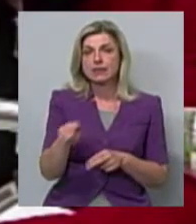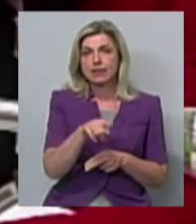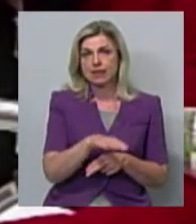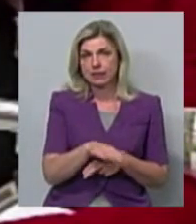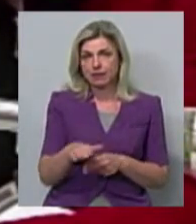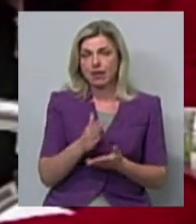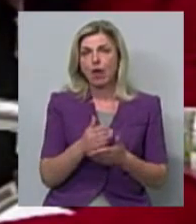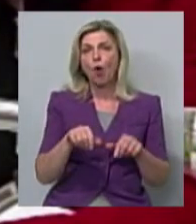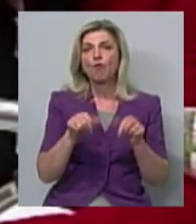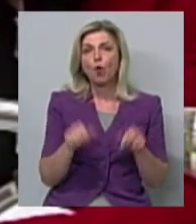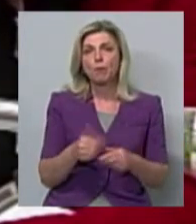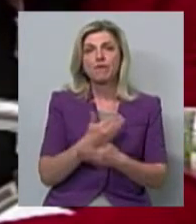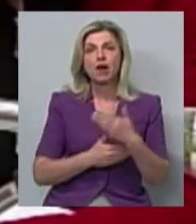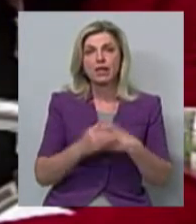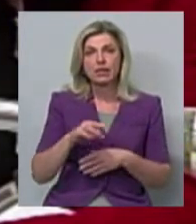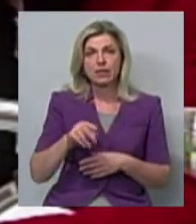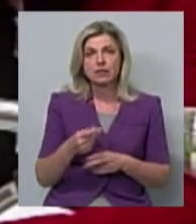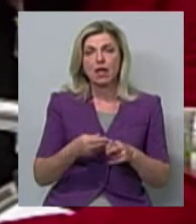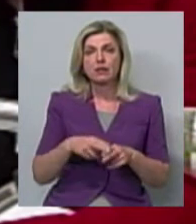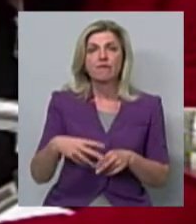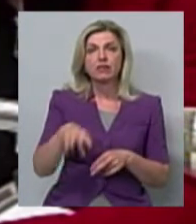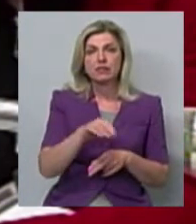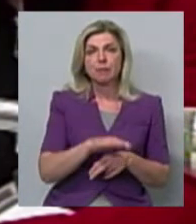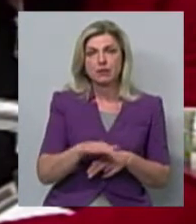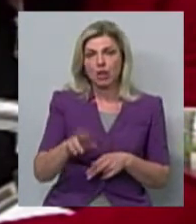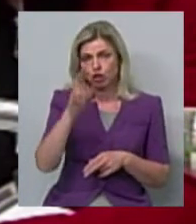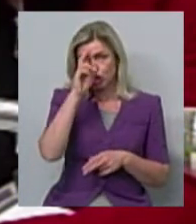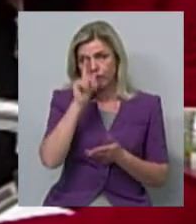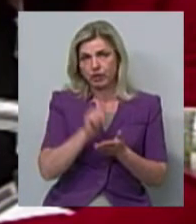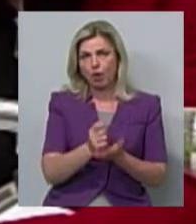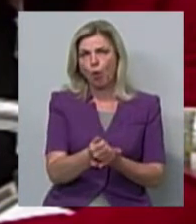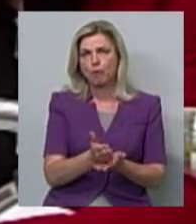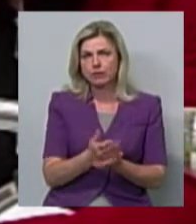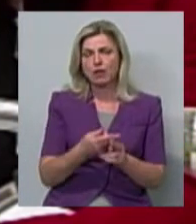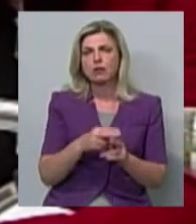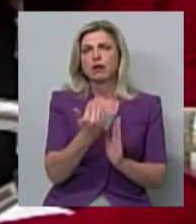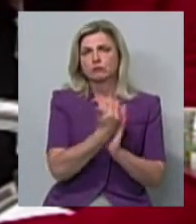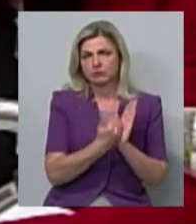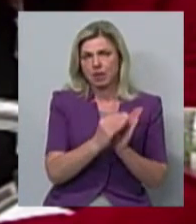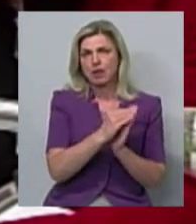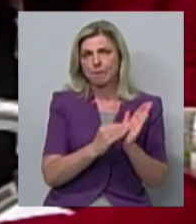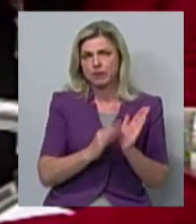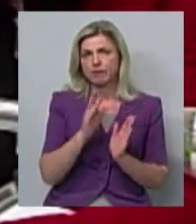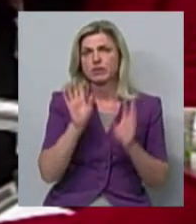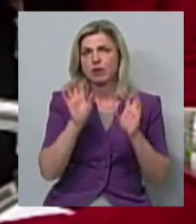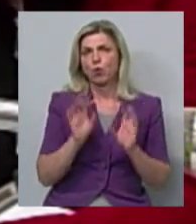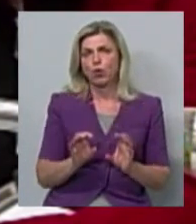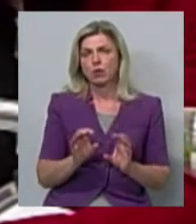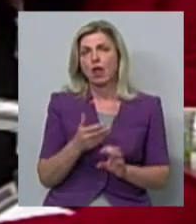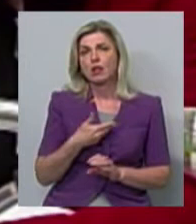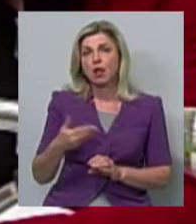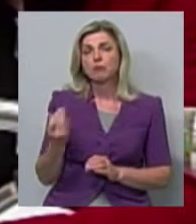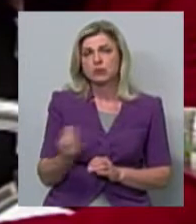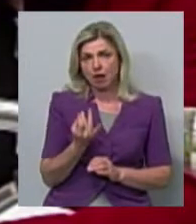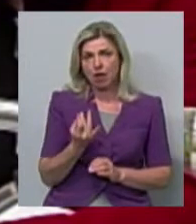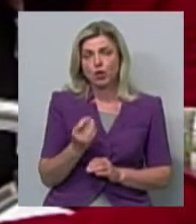оформлена інвалідність. І всім цим дітям держава має забезпечувати. Це приписано в законі. І нам дуже цікаво, чому